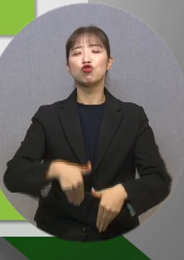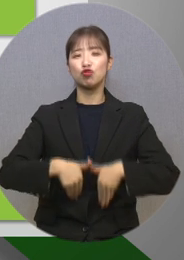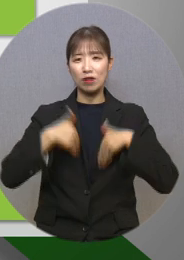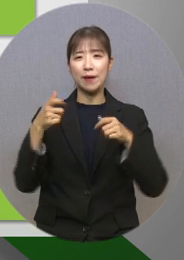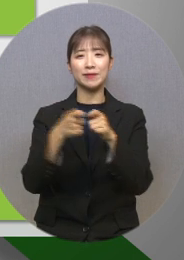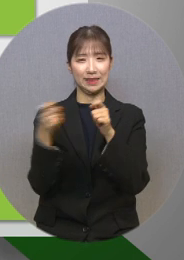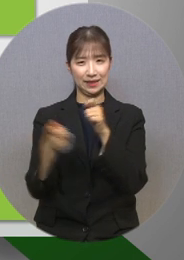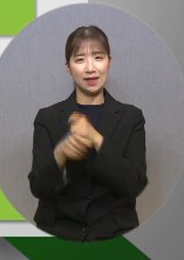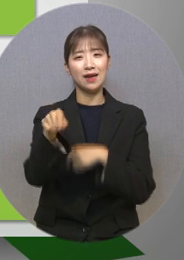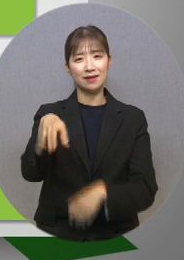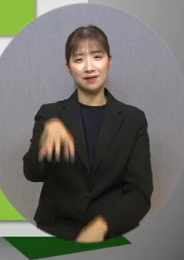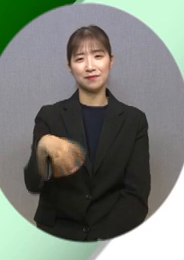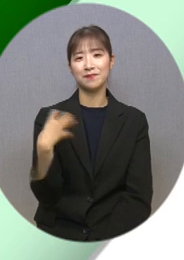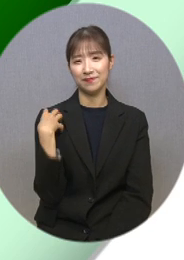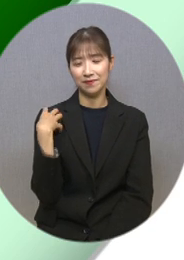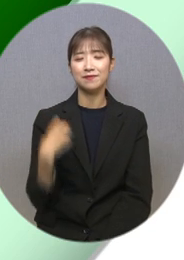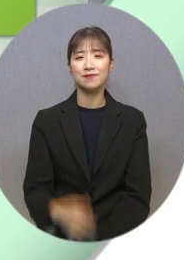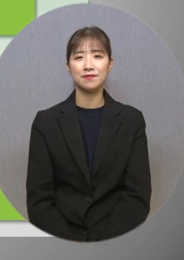충남지사입니다.